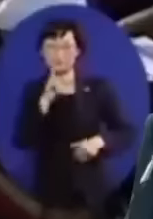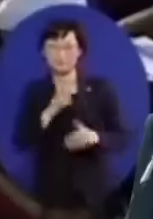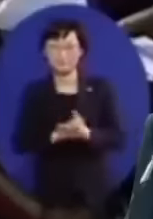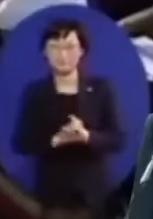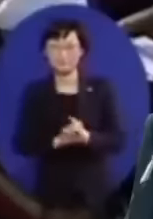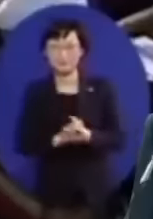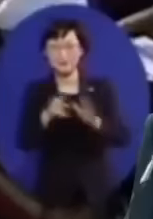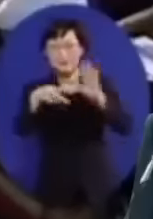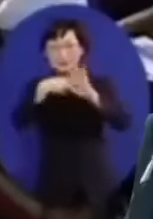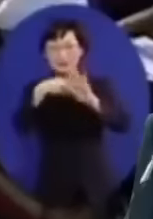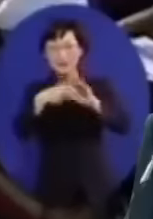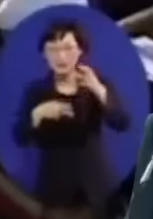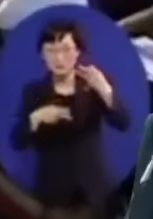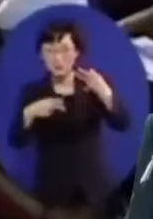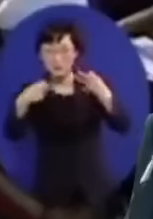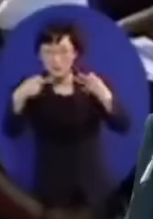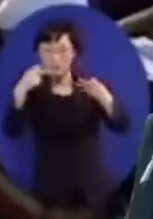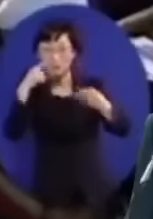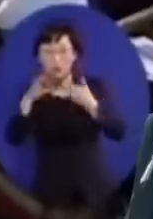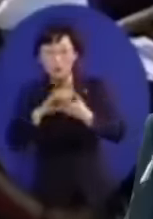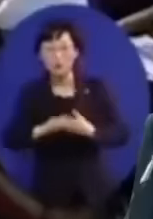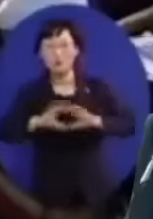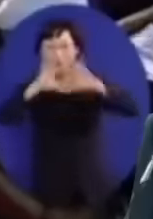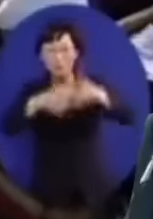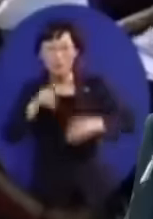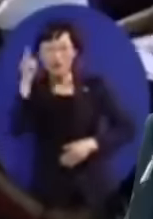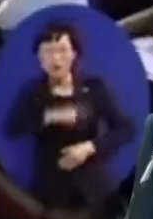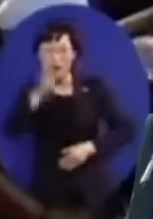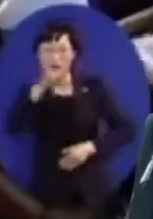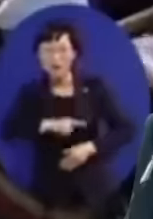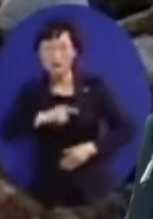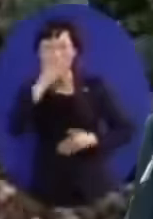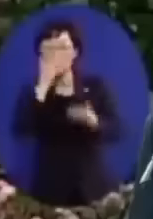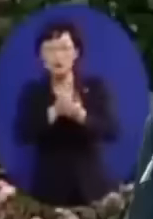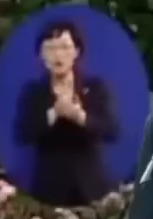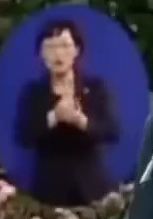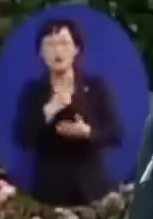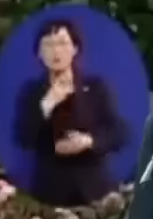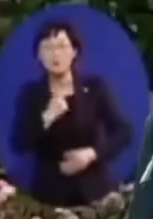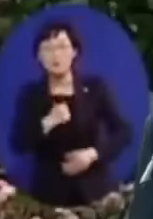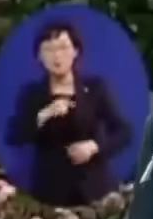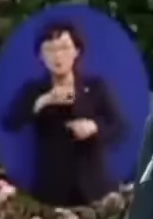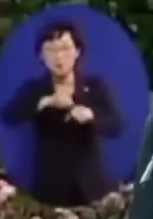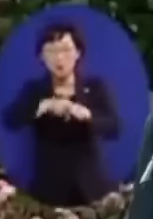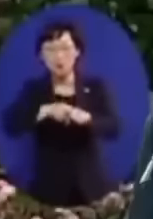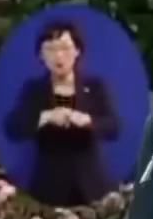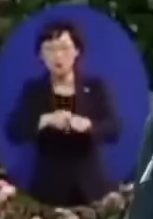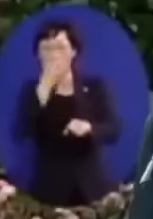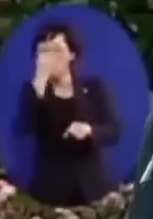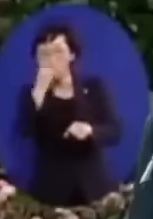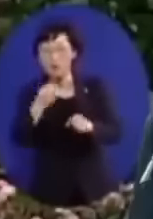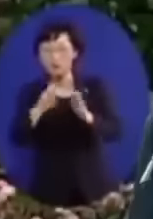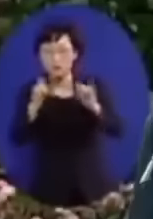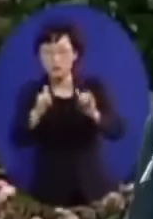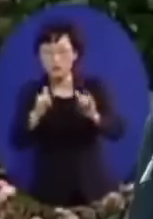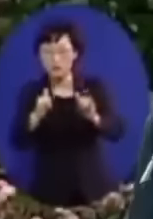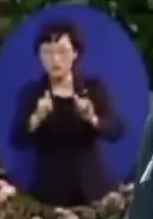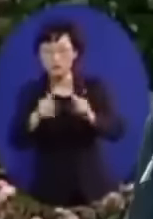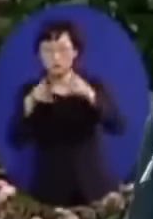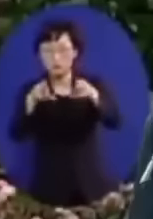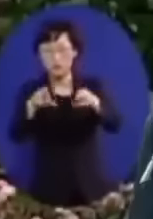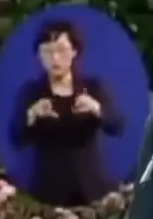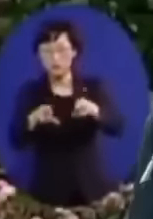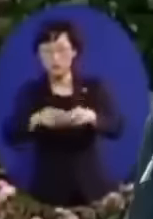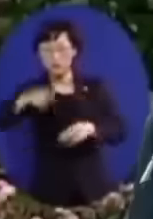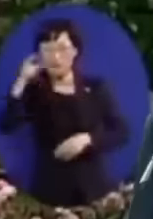이사야 13장 11절에 내가 세상의 악과 악인의 죄를 범하며 교만한 자의 오만을 끊으며 강포한 자의